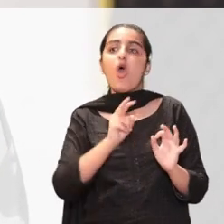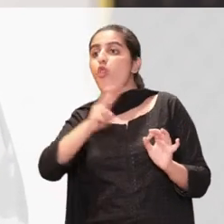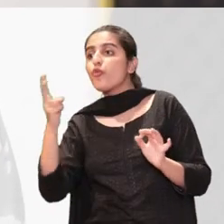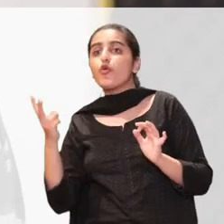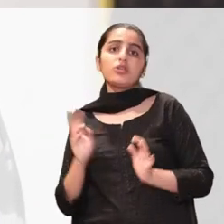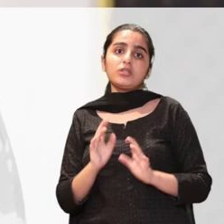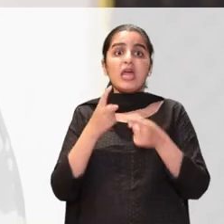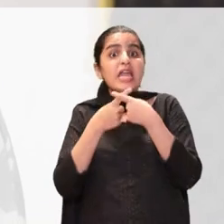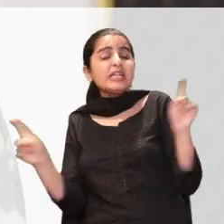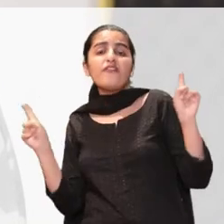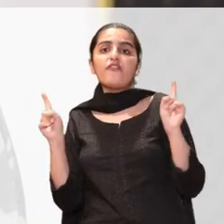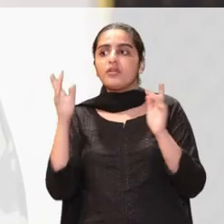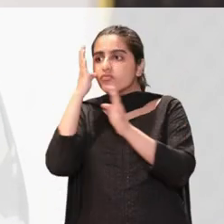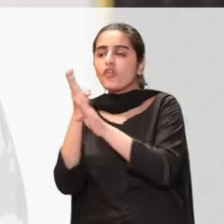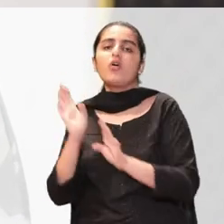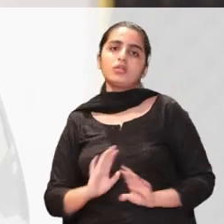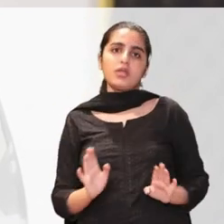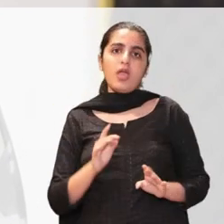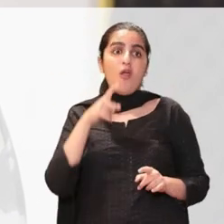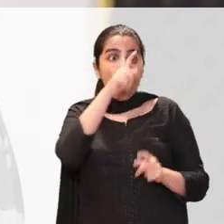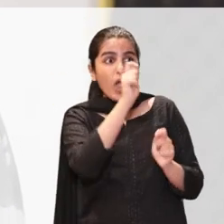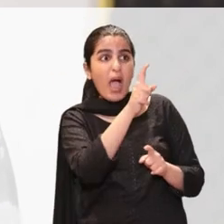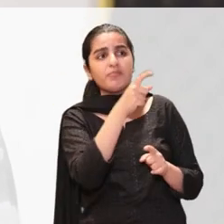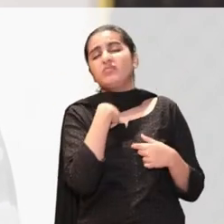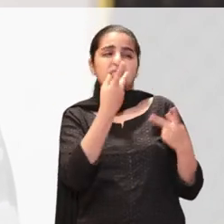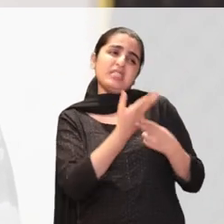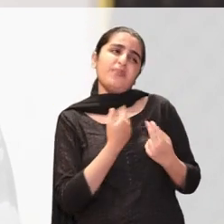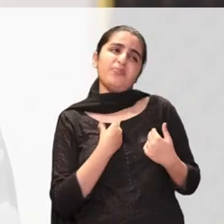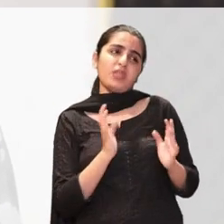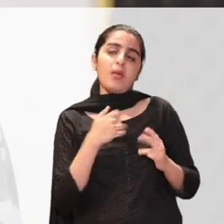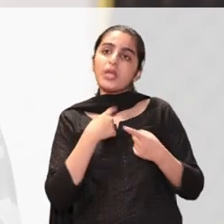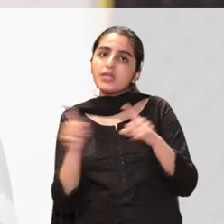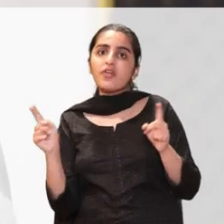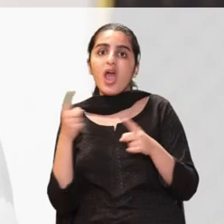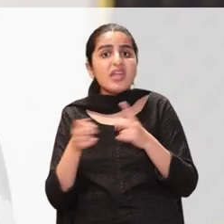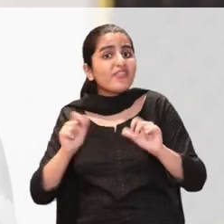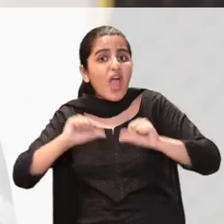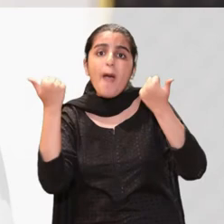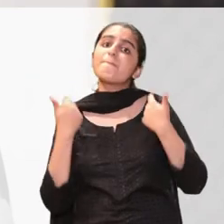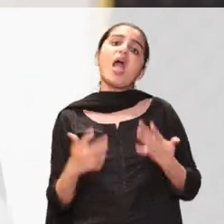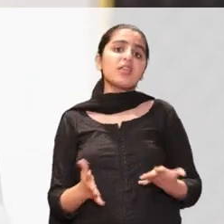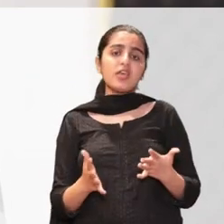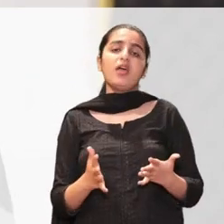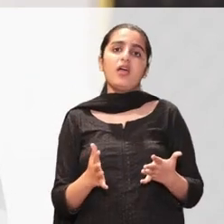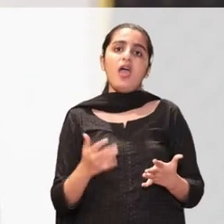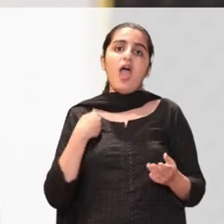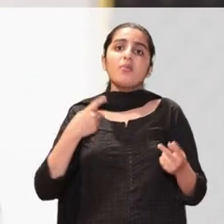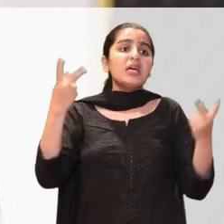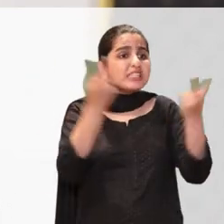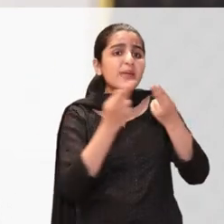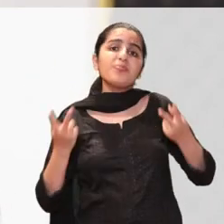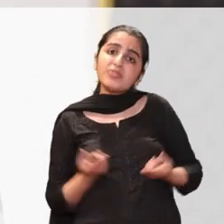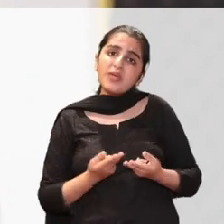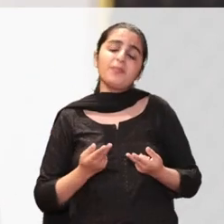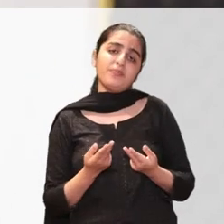करते हैं लेकिन हम करी नहीं सकते तो हम ही कर सकते हैं हम भी कर सकते हैं मैं डिफ्रेंस होता है तो हम भी कर सकते हैं वाला बने ताकि हम बल भी